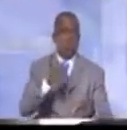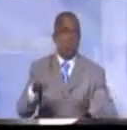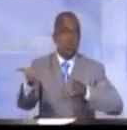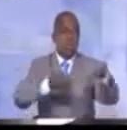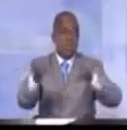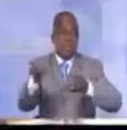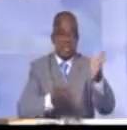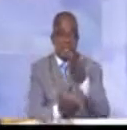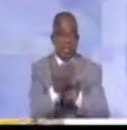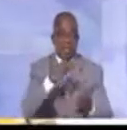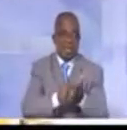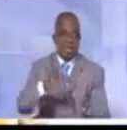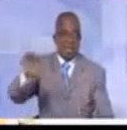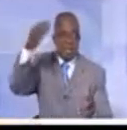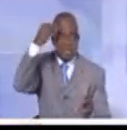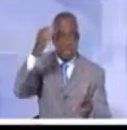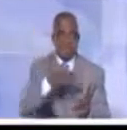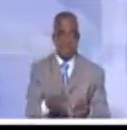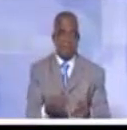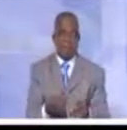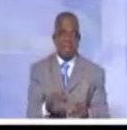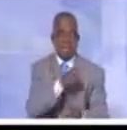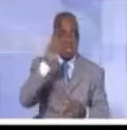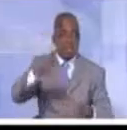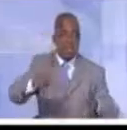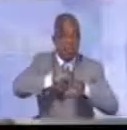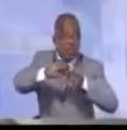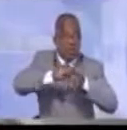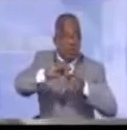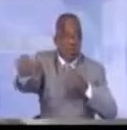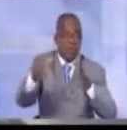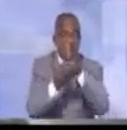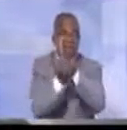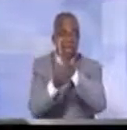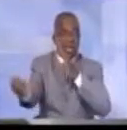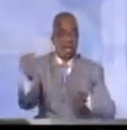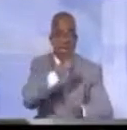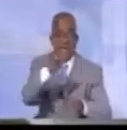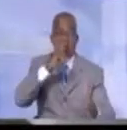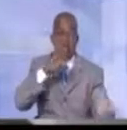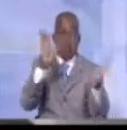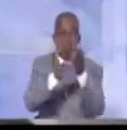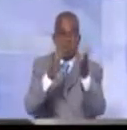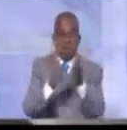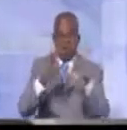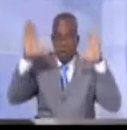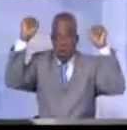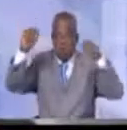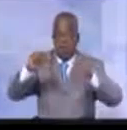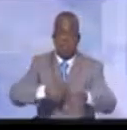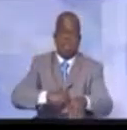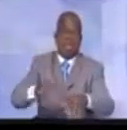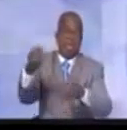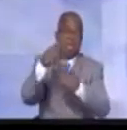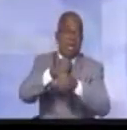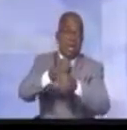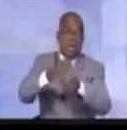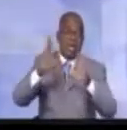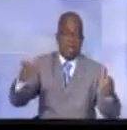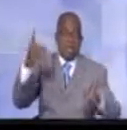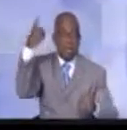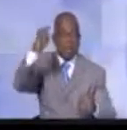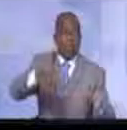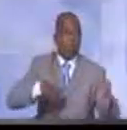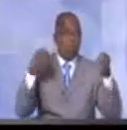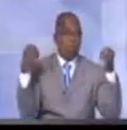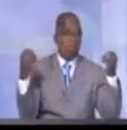doté d'un équipement de pointe pour une formation de qualité il a félicité le président fondateur sidibé pasta poussins